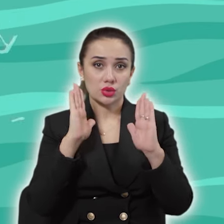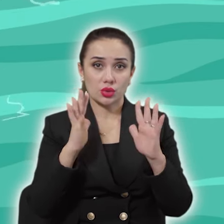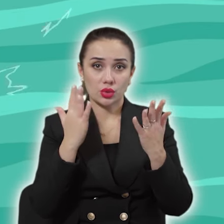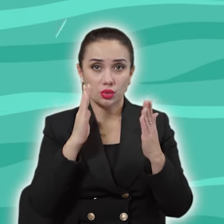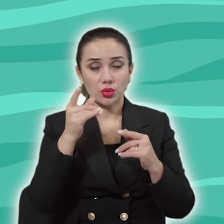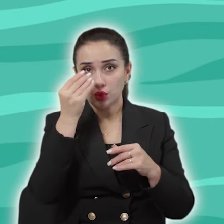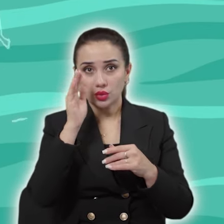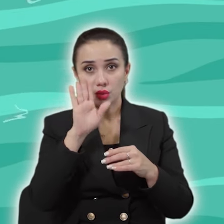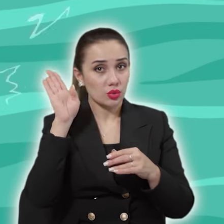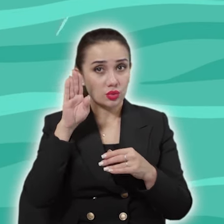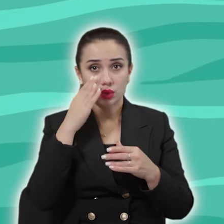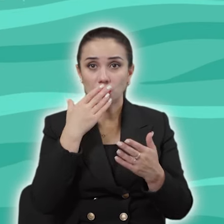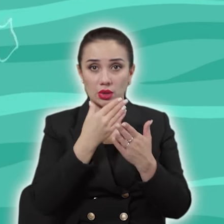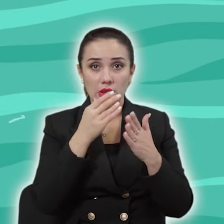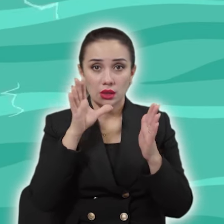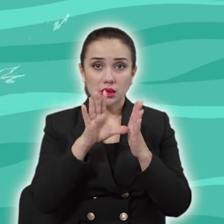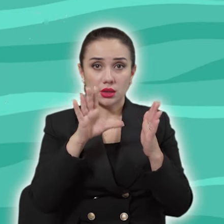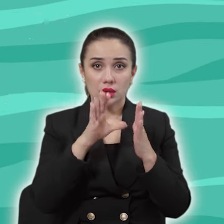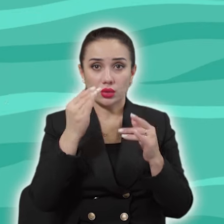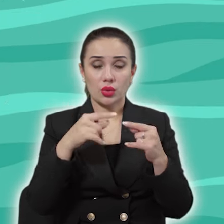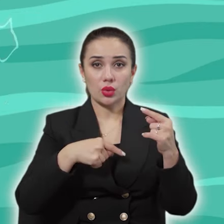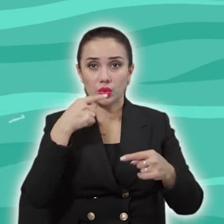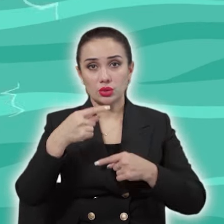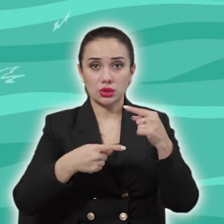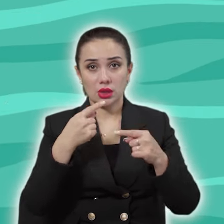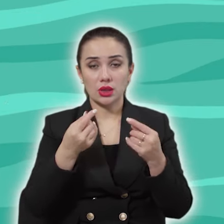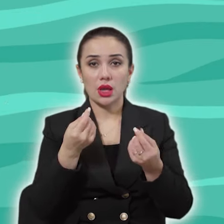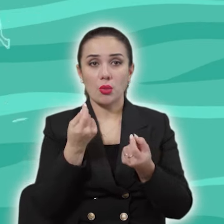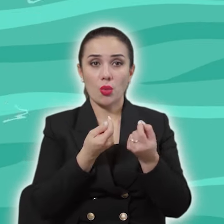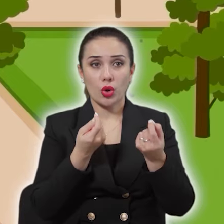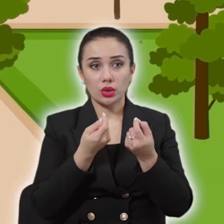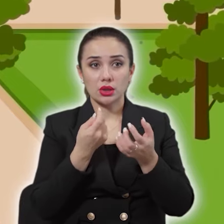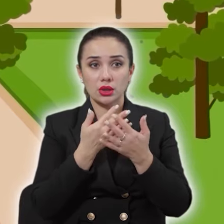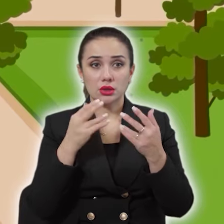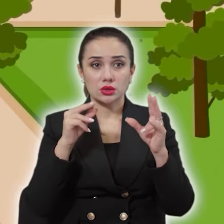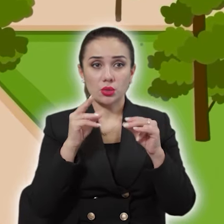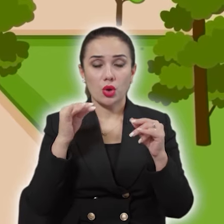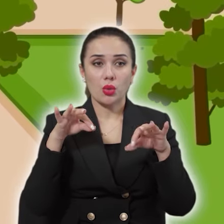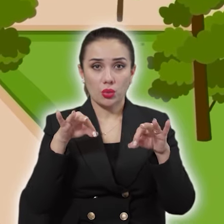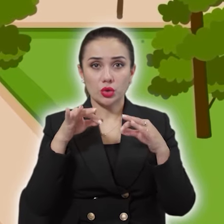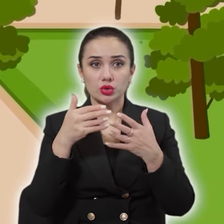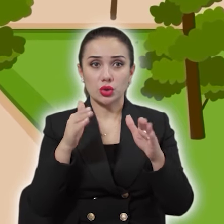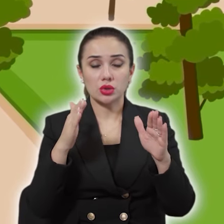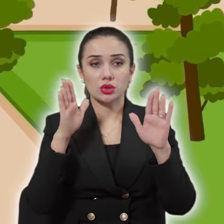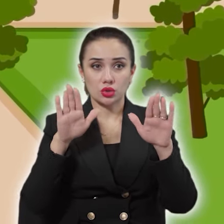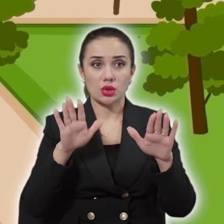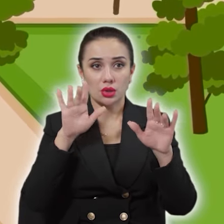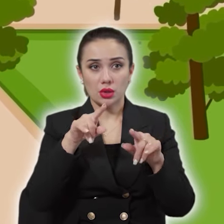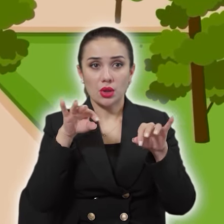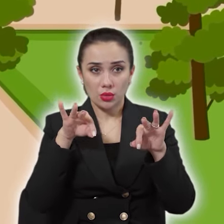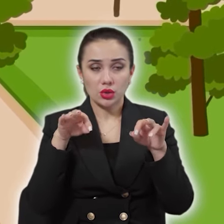bo'ladi. Unutma, suv o'zidan elektr tokini o'tkazadigan modda hisoblanadi. Mashinada ochiq joylarda